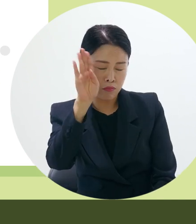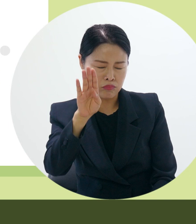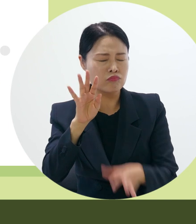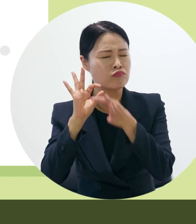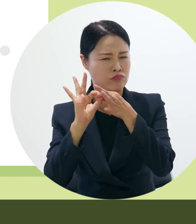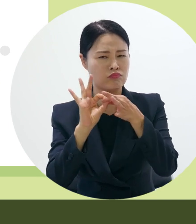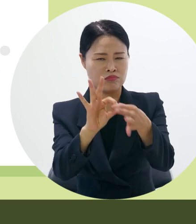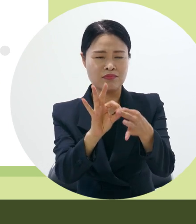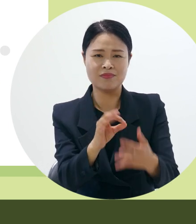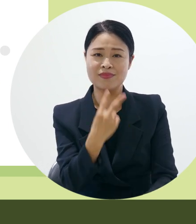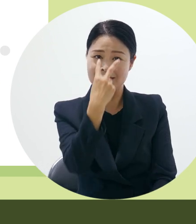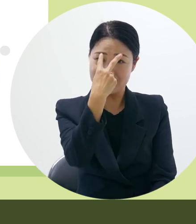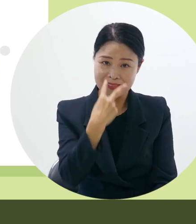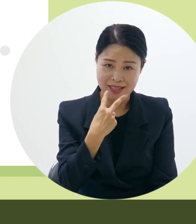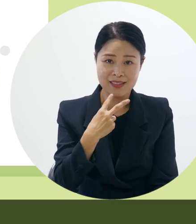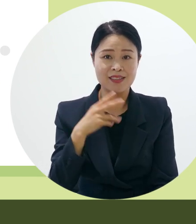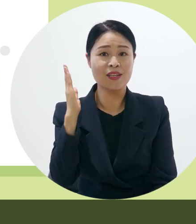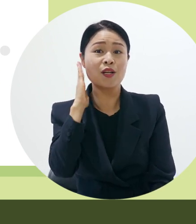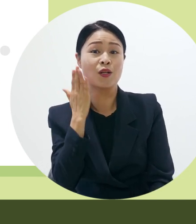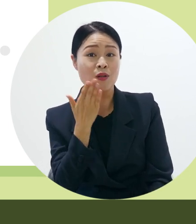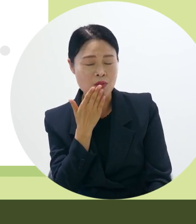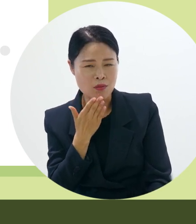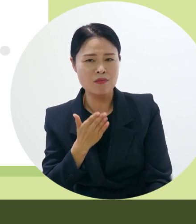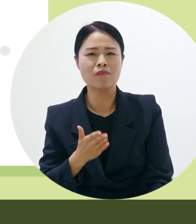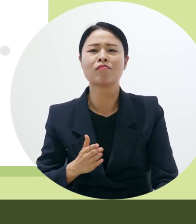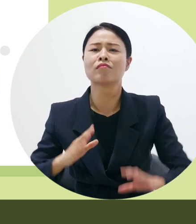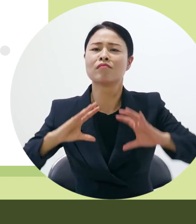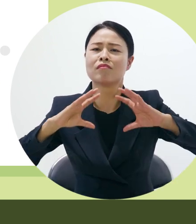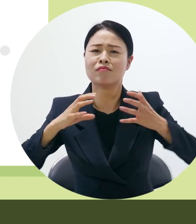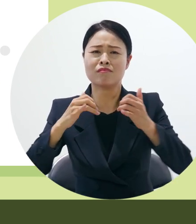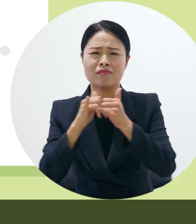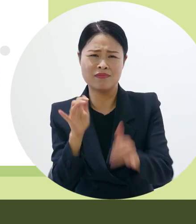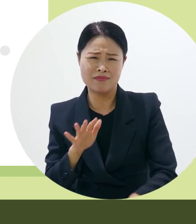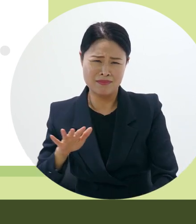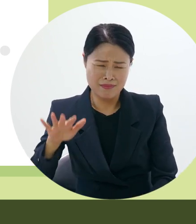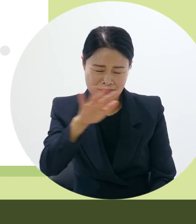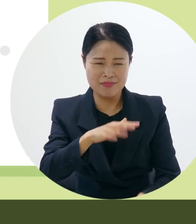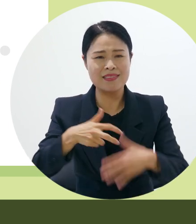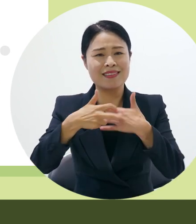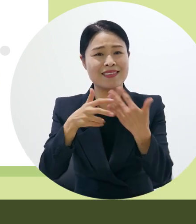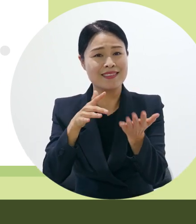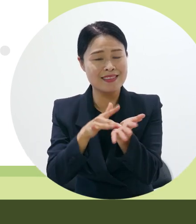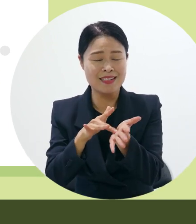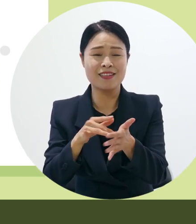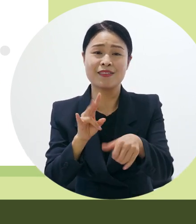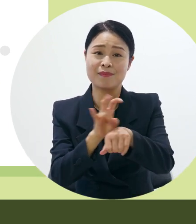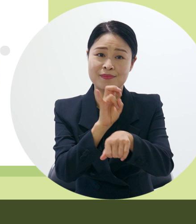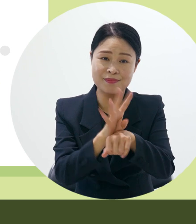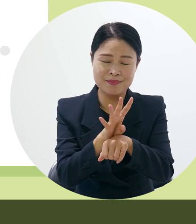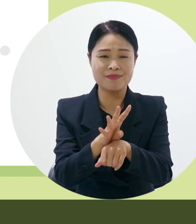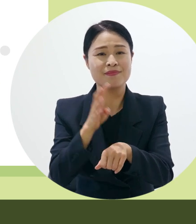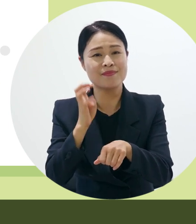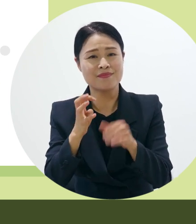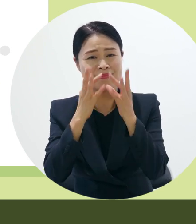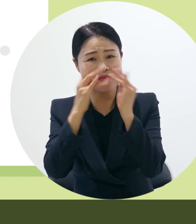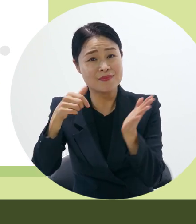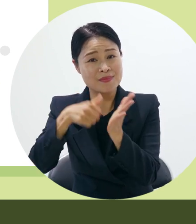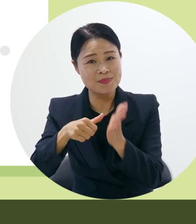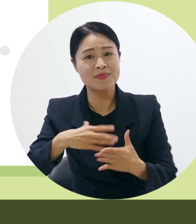앞으로도 시각, 청각장애인을 비롯한 국민 모두의 의약외품 안전정보 접근성 향상을